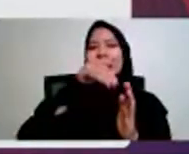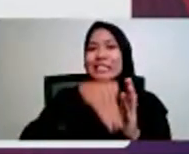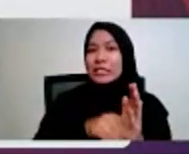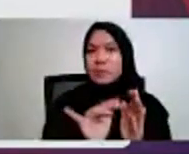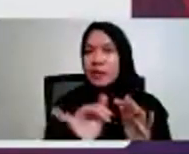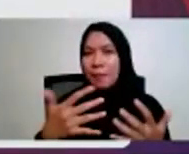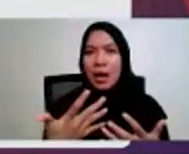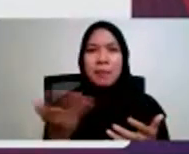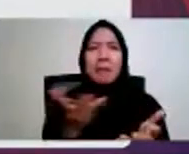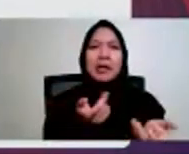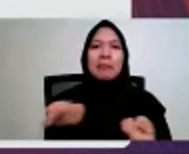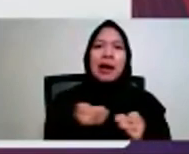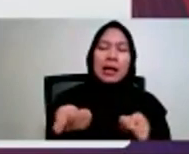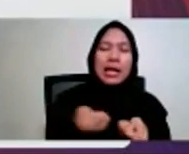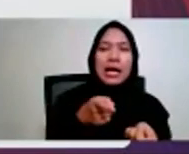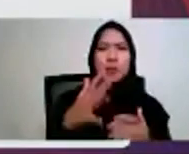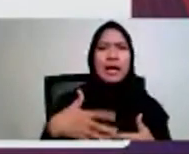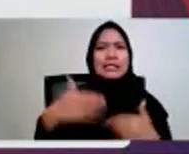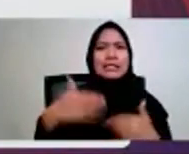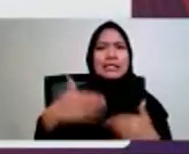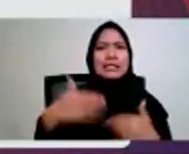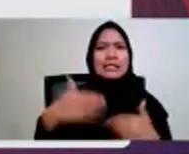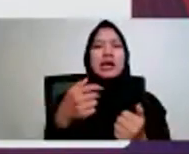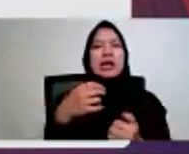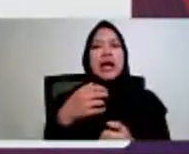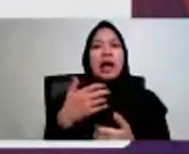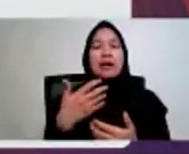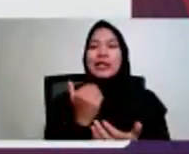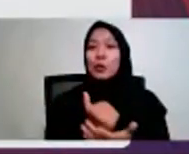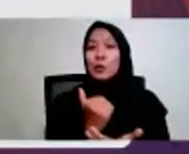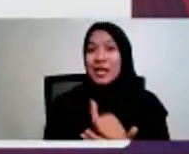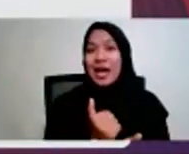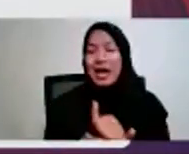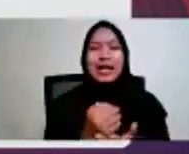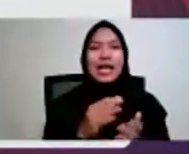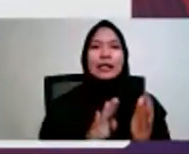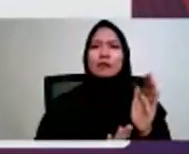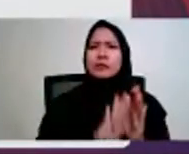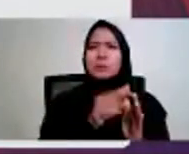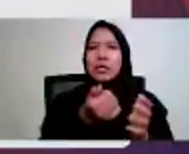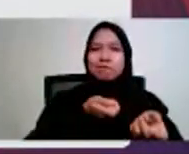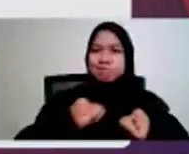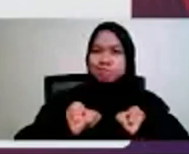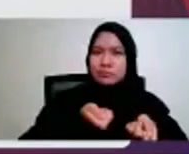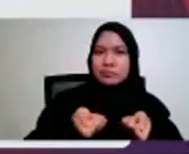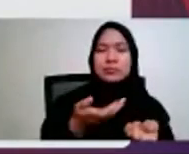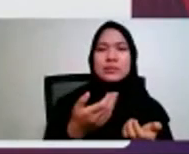keras pengendalian inflasi pangan ini berhasil sehingga itu tentu saja tekanan inflasi bisa terkendali dan kemudian stabilisasi nilai